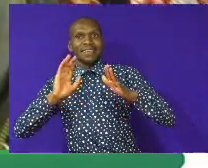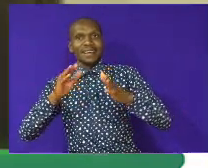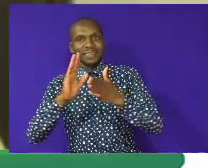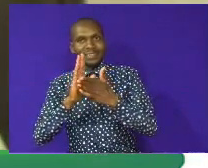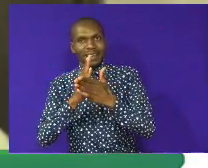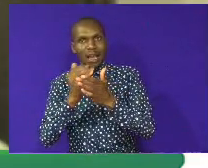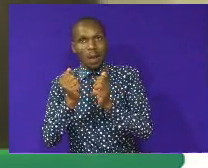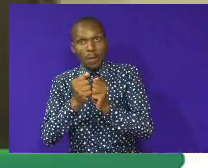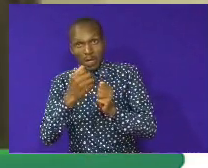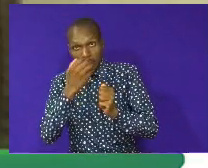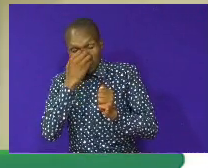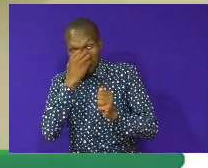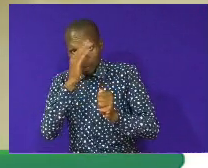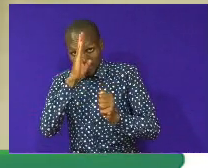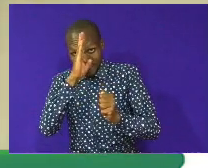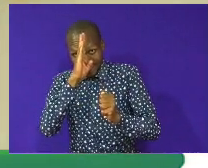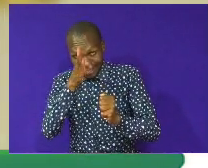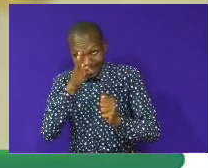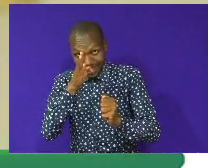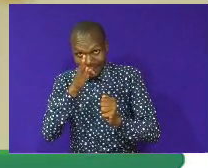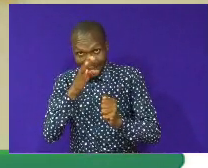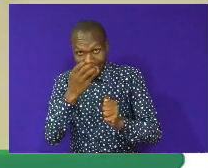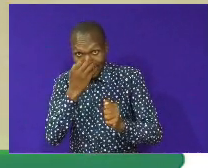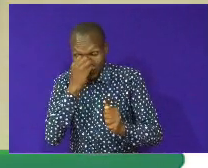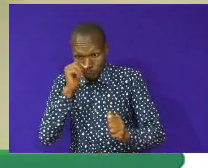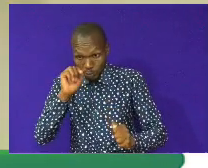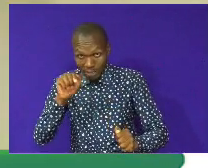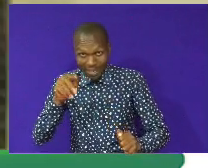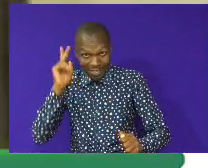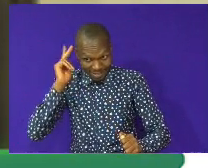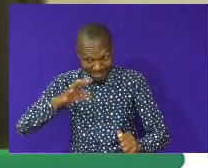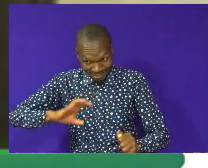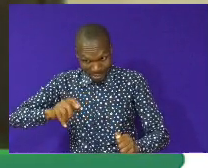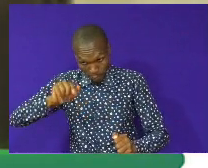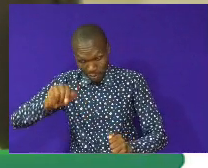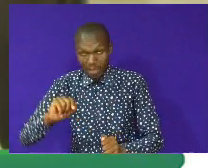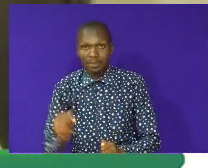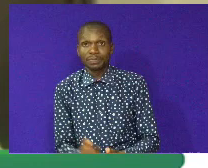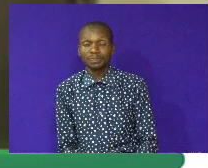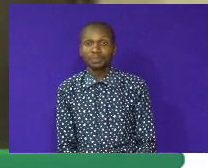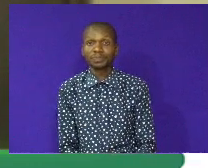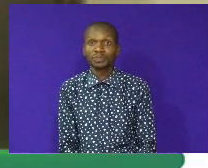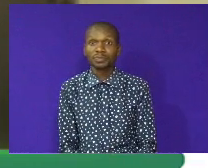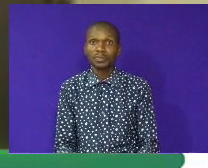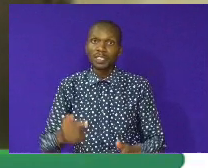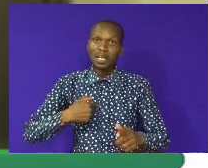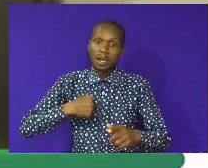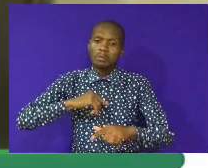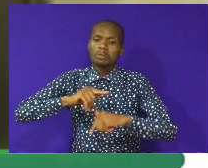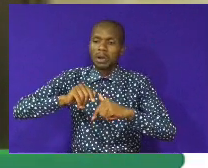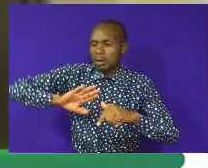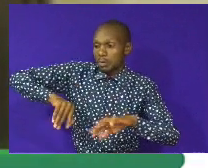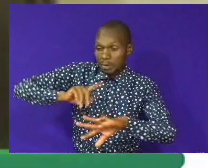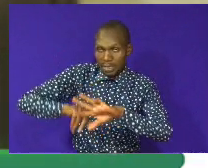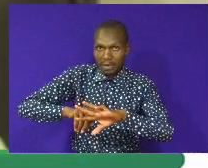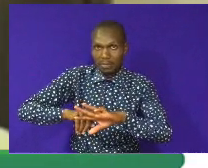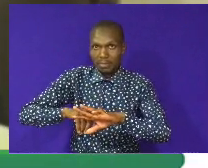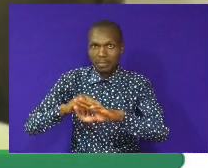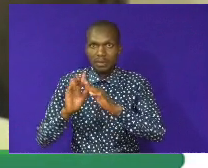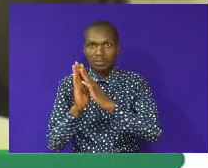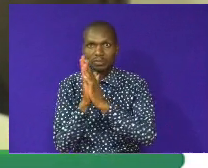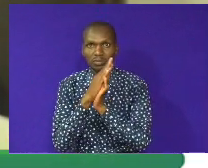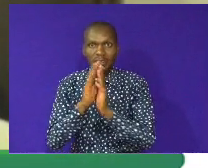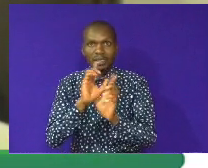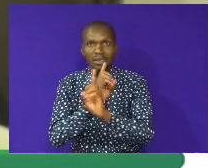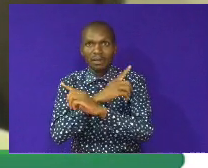Jumapili. Kamara wame to Jumapili omora iwense gochare Gusii ya itoga, na acha, enga kiende, mangana mangano, pati